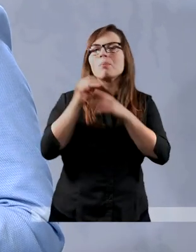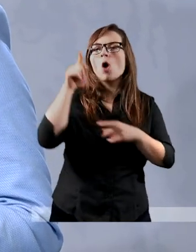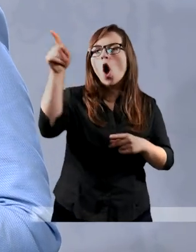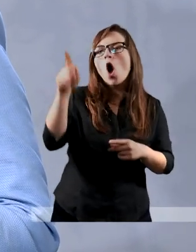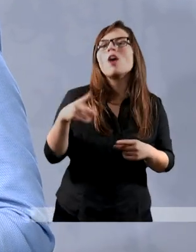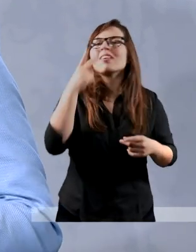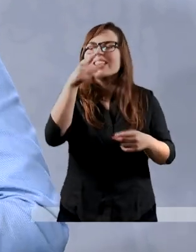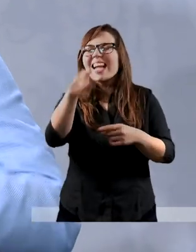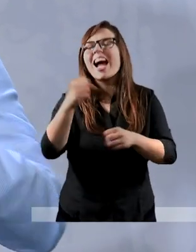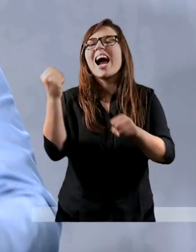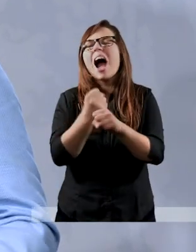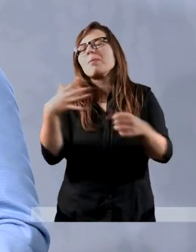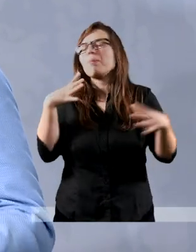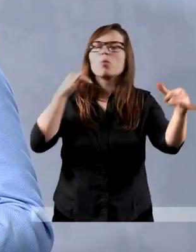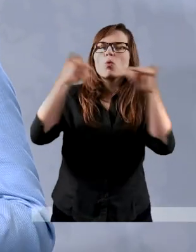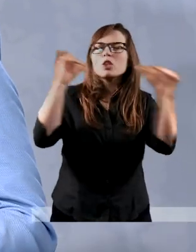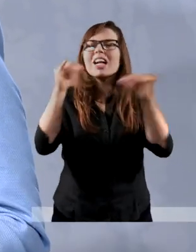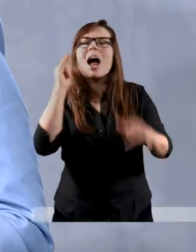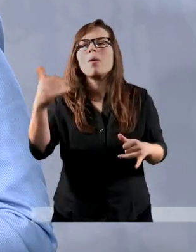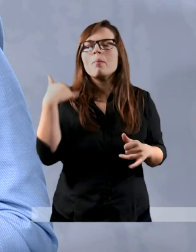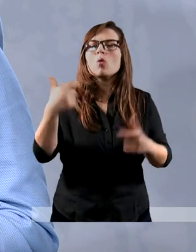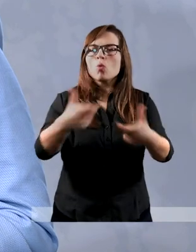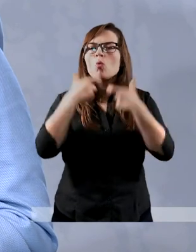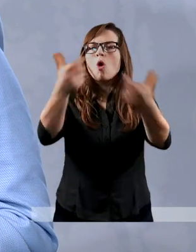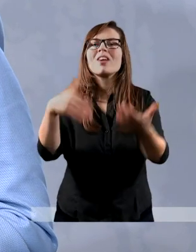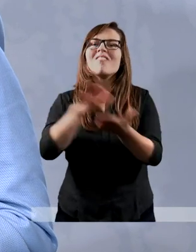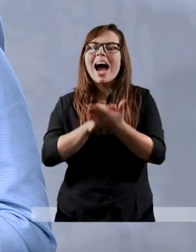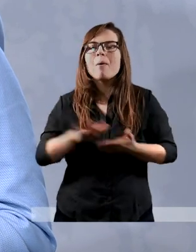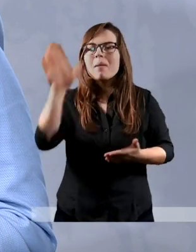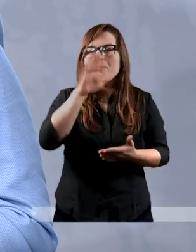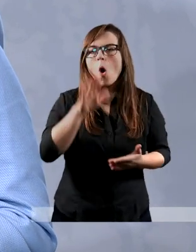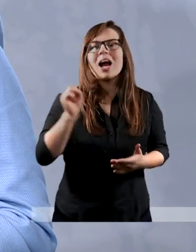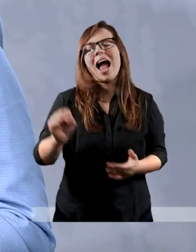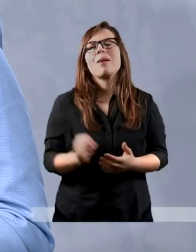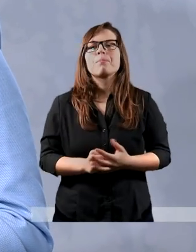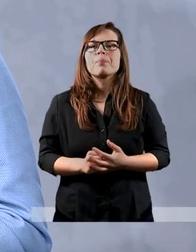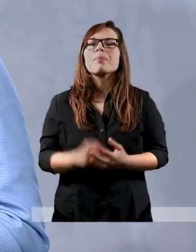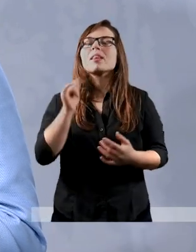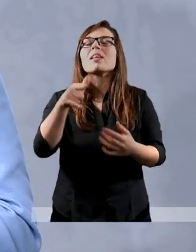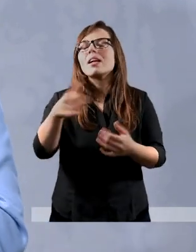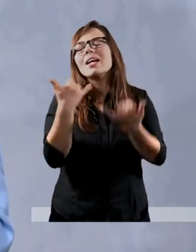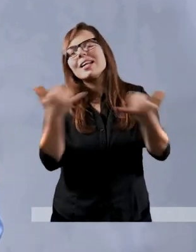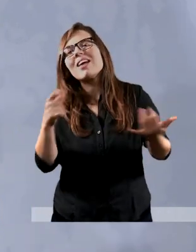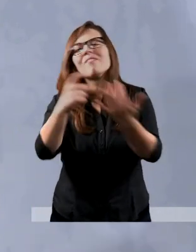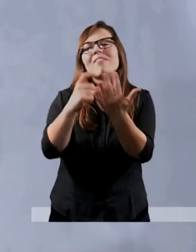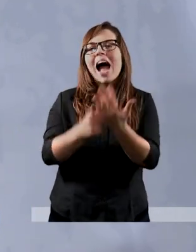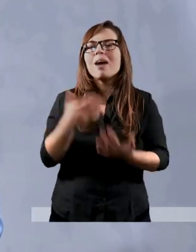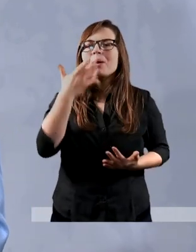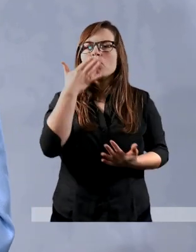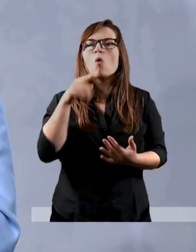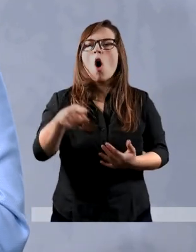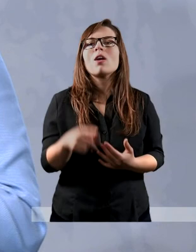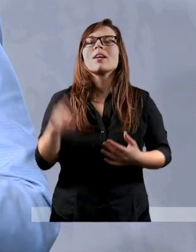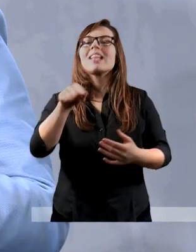milczeli, to kamienie by krzyczały i głosiłyby chwałę Boga. Więc inny fragment mówi o tym,